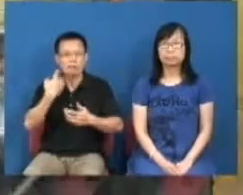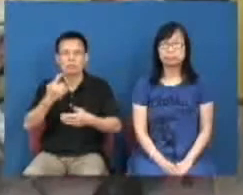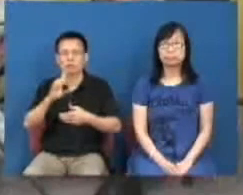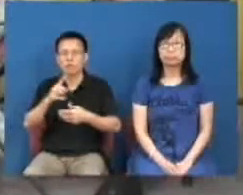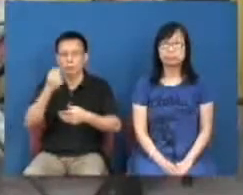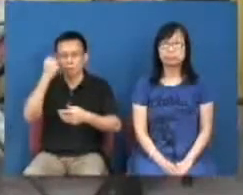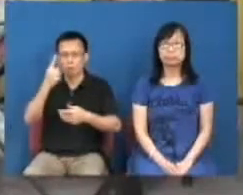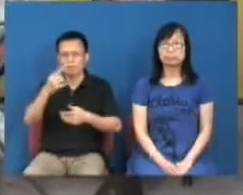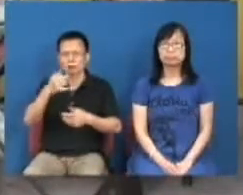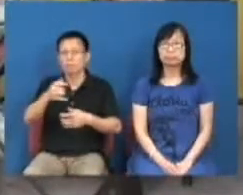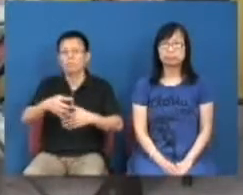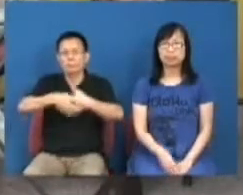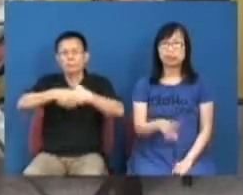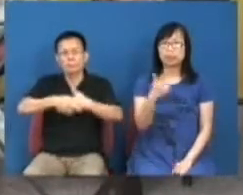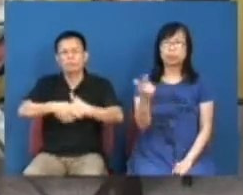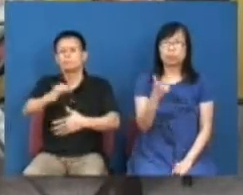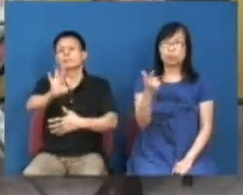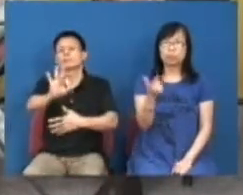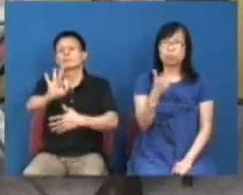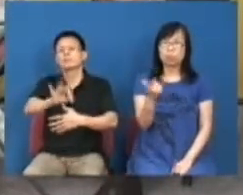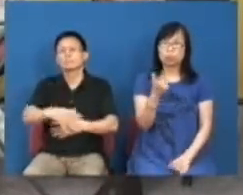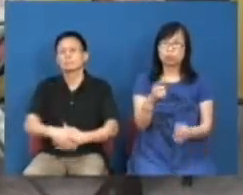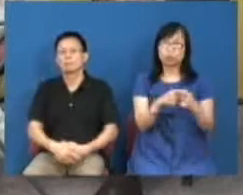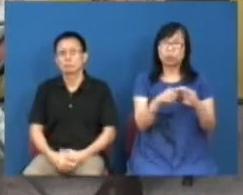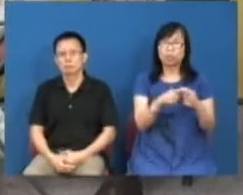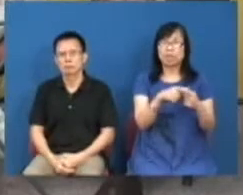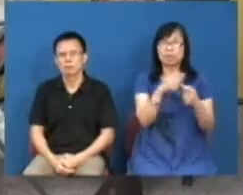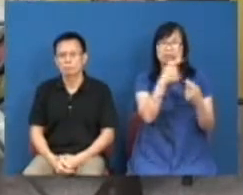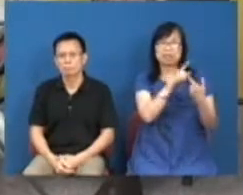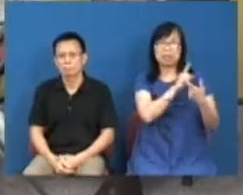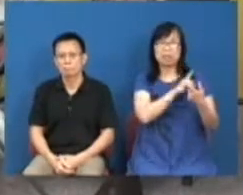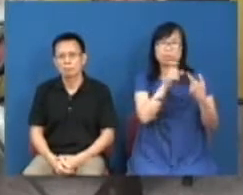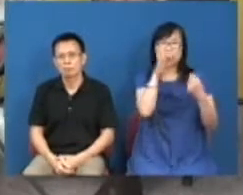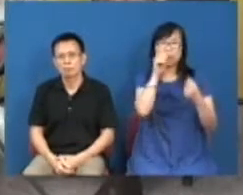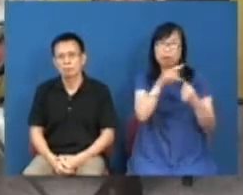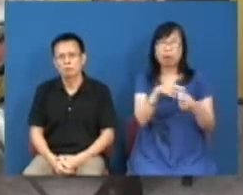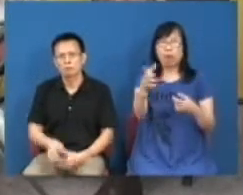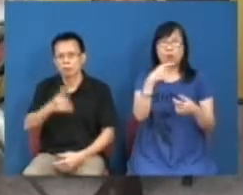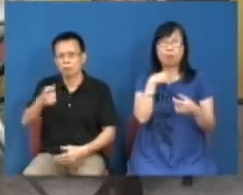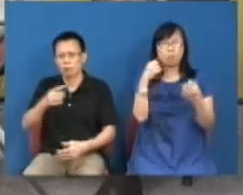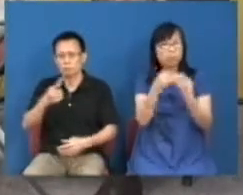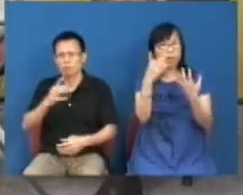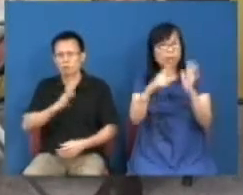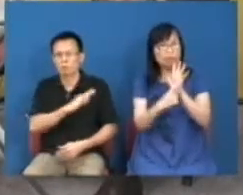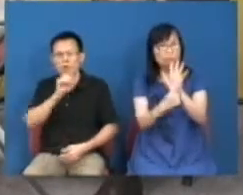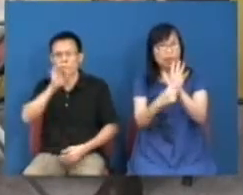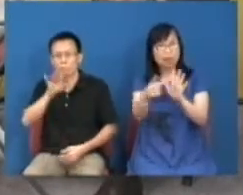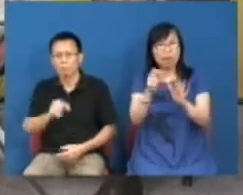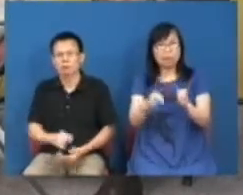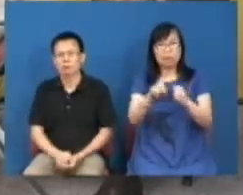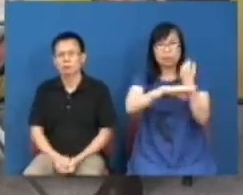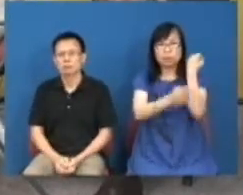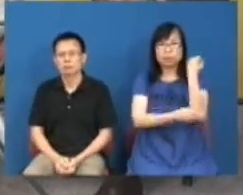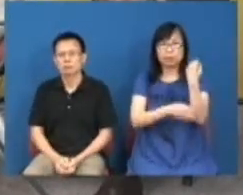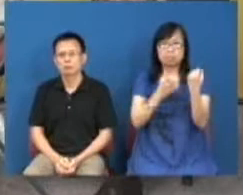端走出嚟，我就握手言和啦。 多數都係各，多數都係各執一詞嘅。我嗰個個案就好似嗱，舉個例啊，一個咧就打完官司咧，要賠